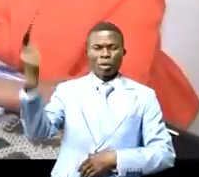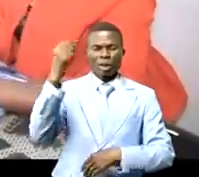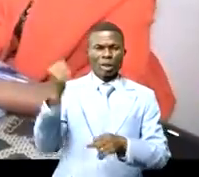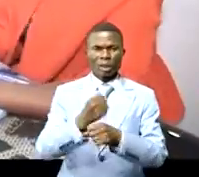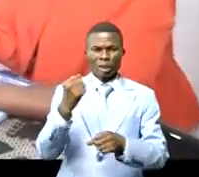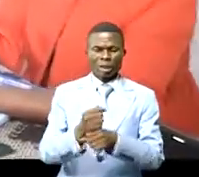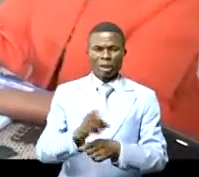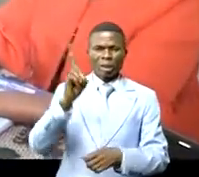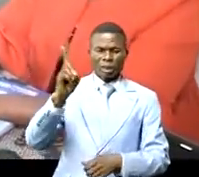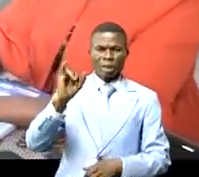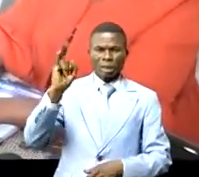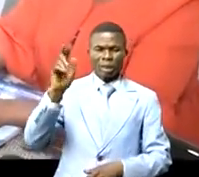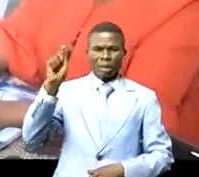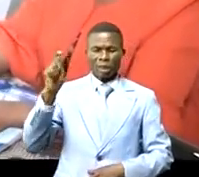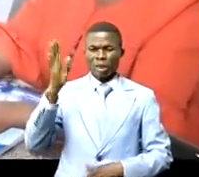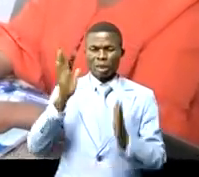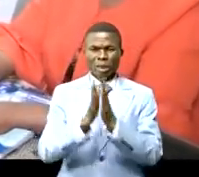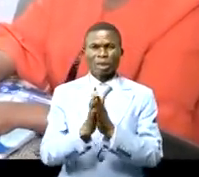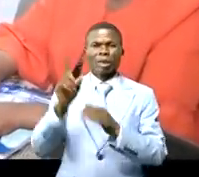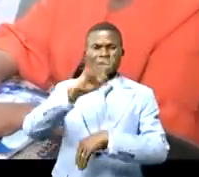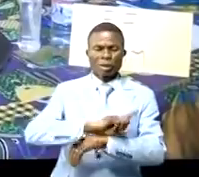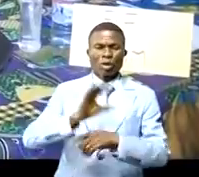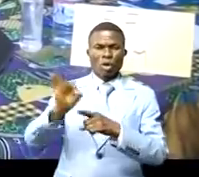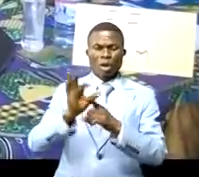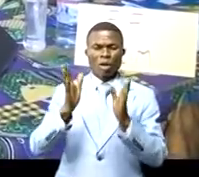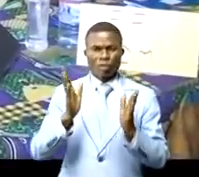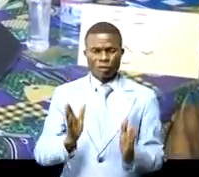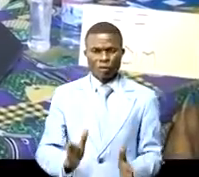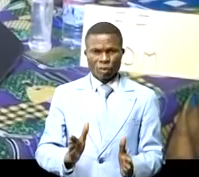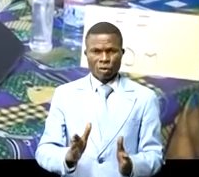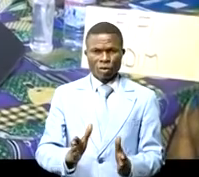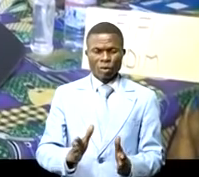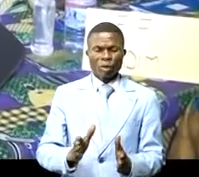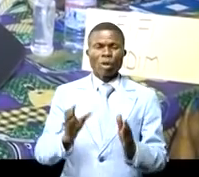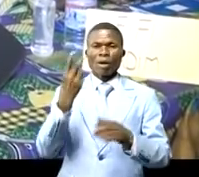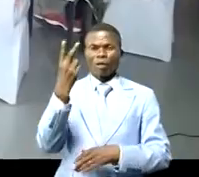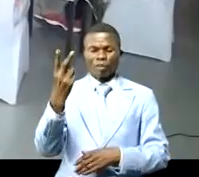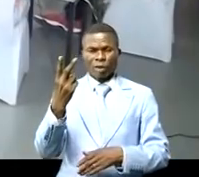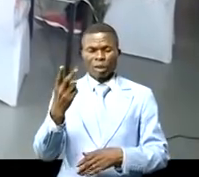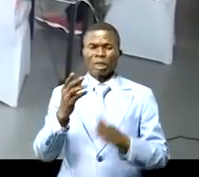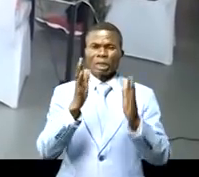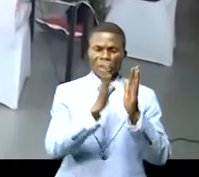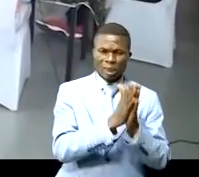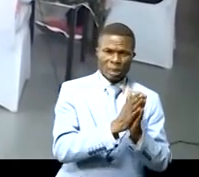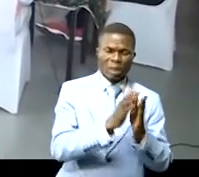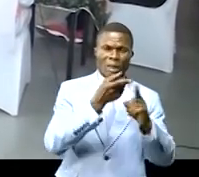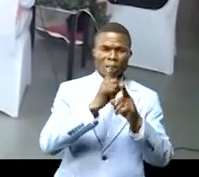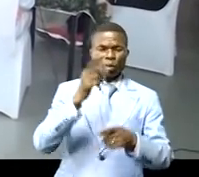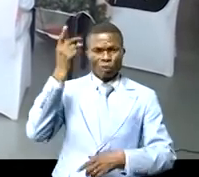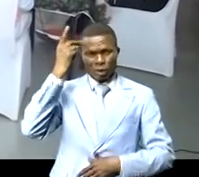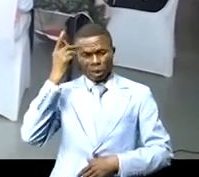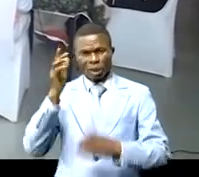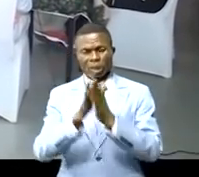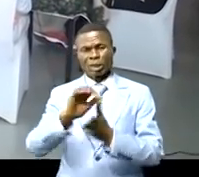travail BIT. Pendant 10 jours, ces formateurs, 20 au total, dont 10 viennent de Kinshasa